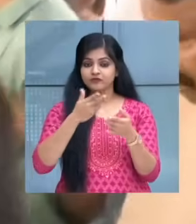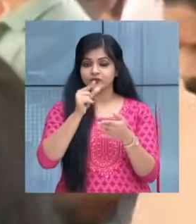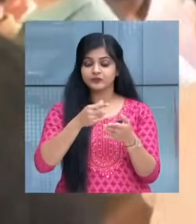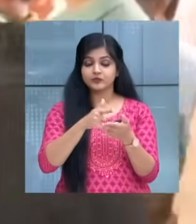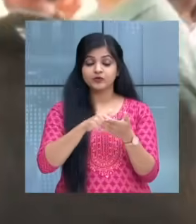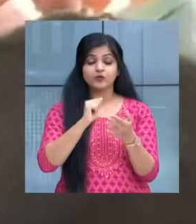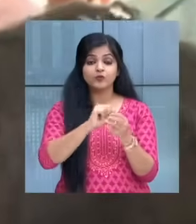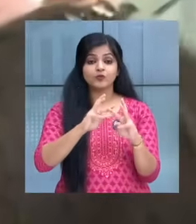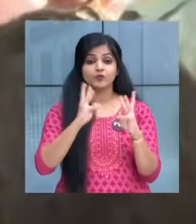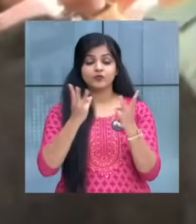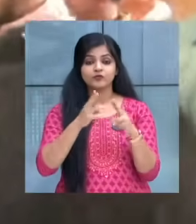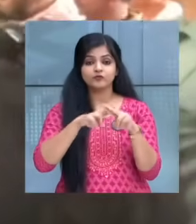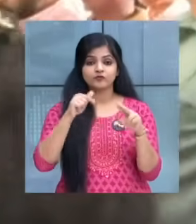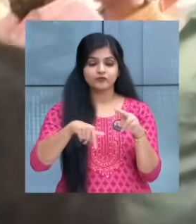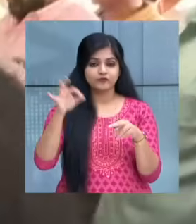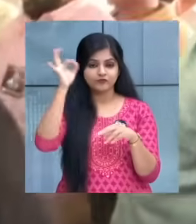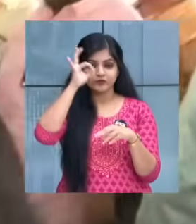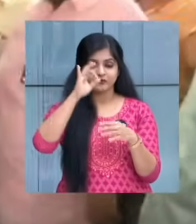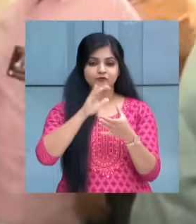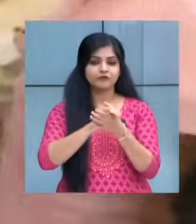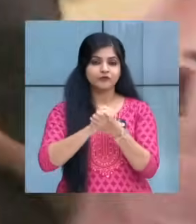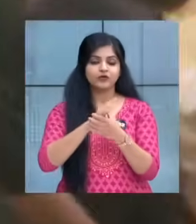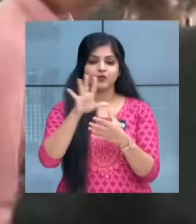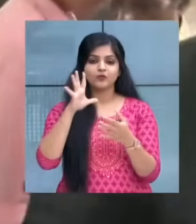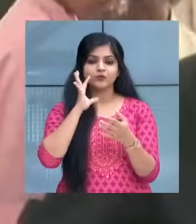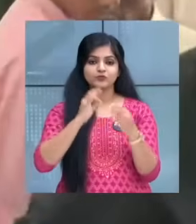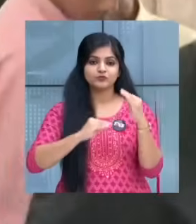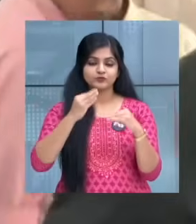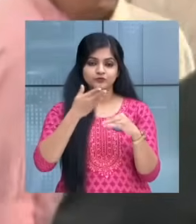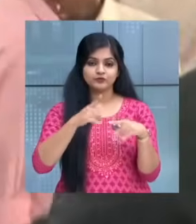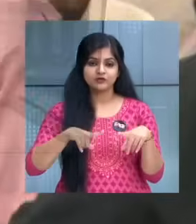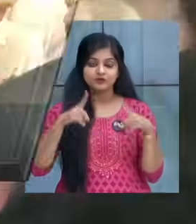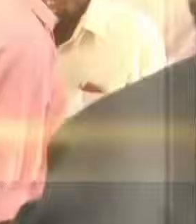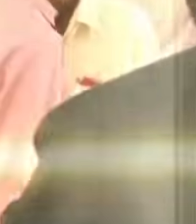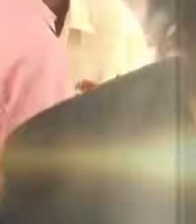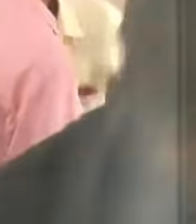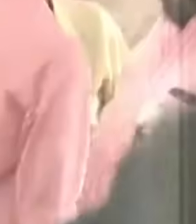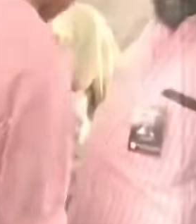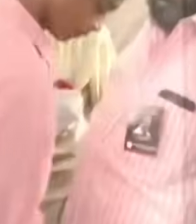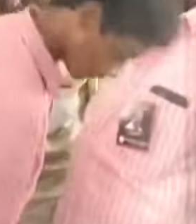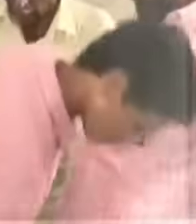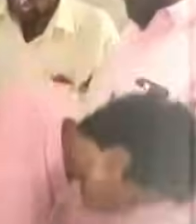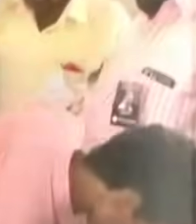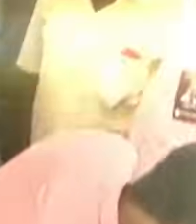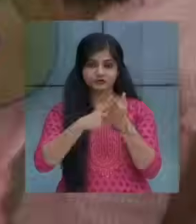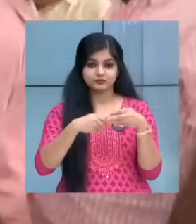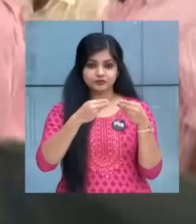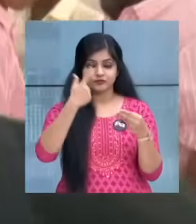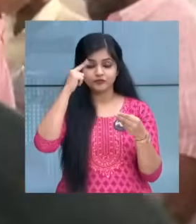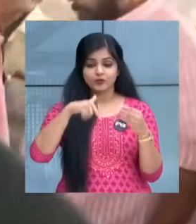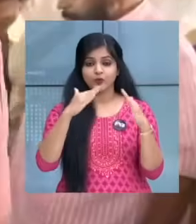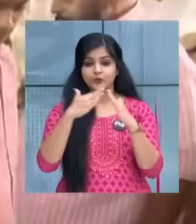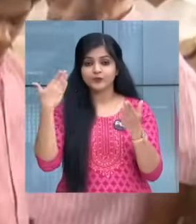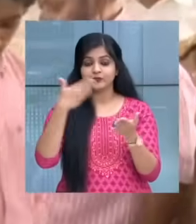അദ്ദേഹത്തിന്റെ ലോകം തന്നെ സിനിമയും സുഹൃത്തുക്കളുമായിരുന്നു. അതുകൊണ്ട് തന്നെ ഒട്ടനവധി ആളുകളാണ് അദ്ദേഹത്തിനെ കാണാൻ അദ്ദേഹത്തിന്റെ വസതിയിൽ എത്തിയത്.